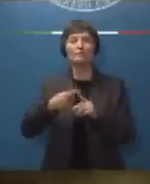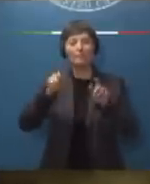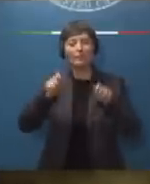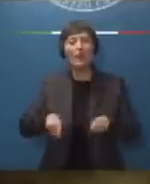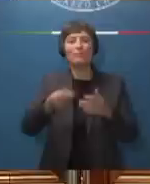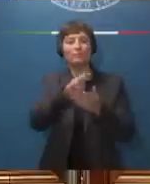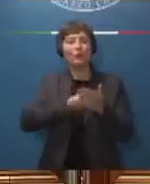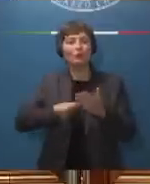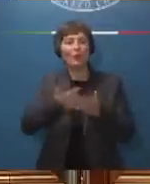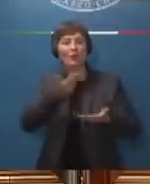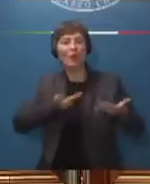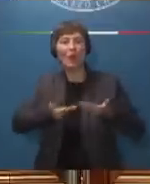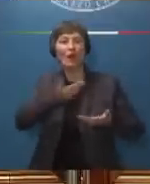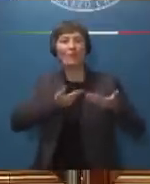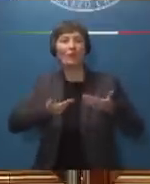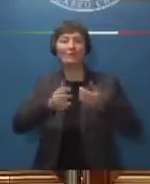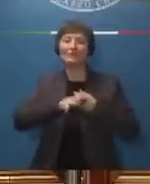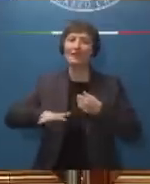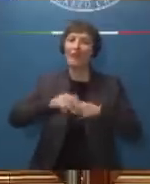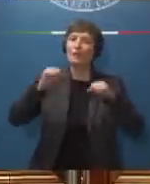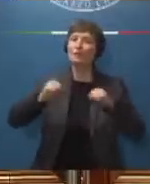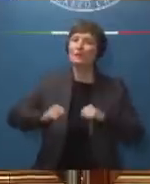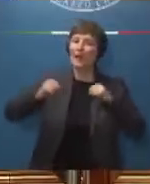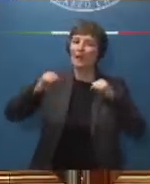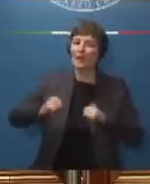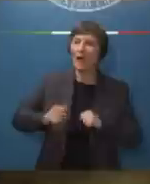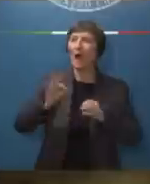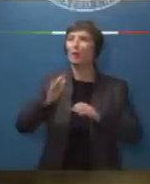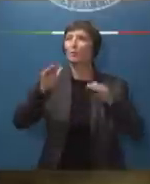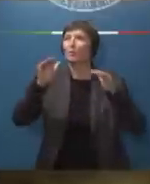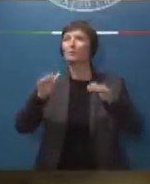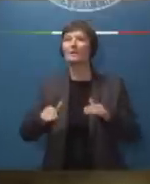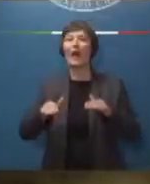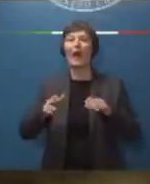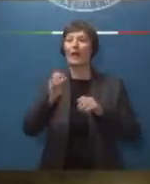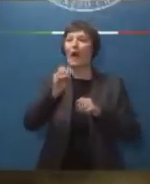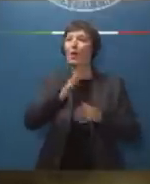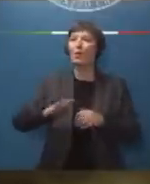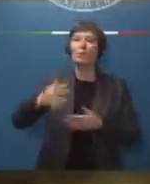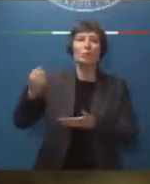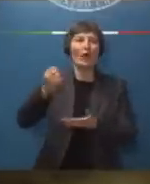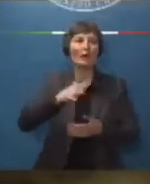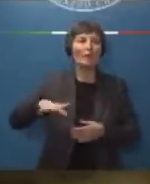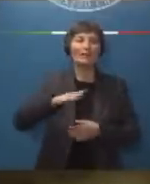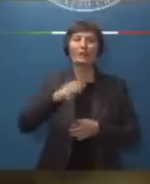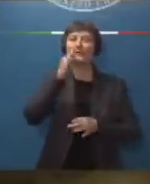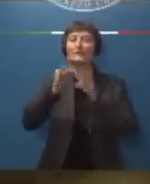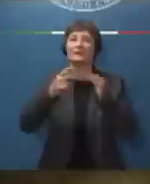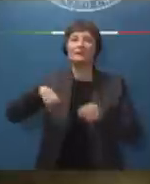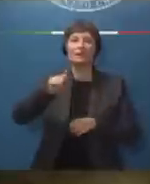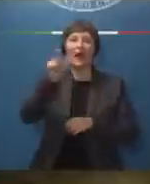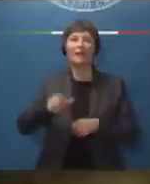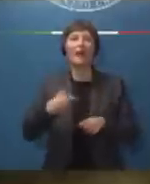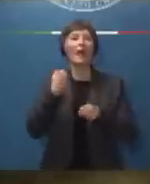in ambito sanitario in tema di tutela del patrimonio culturale Noi lavoriamo a 360 gradi